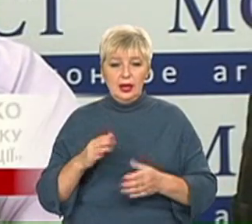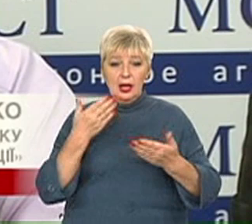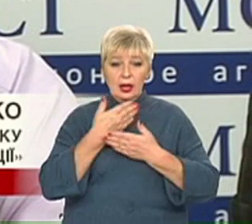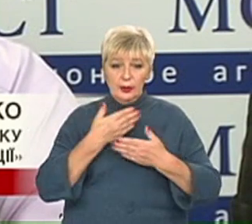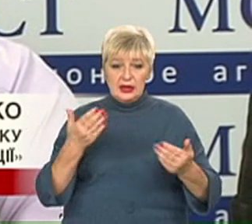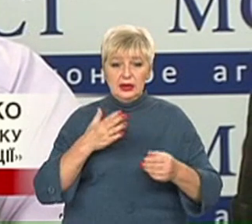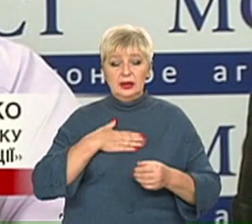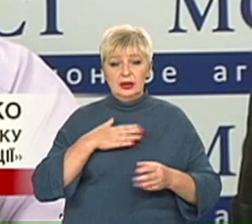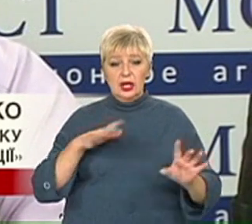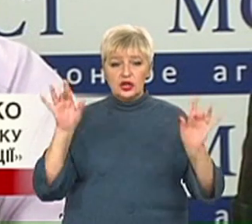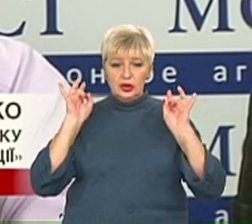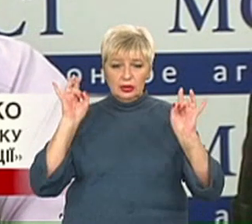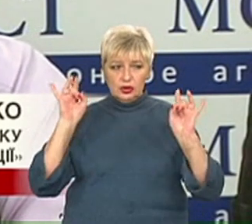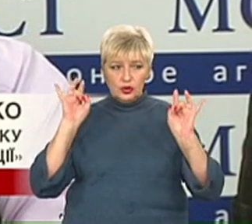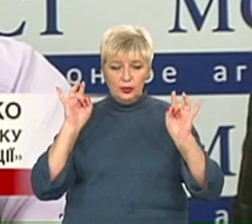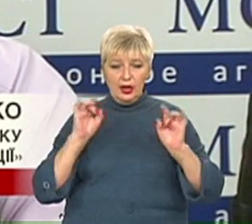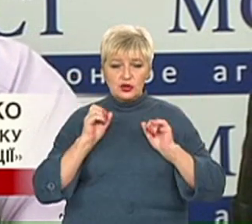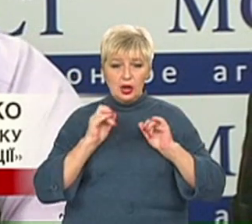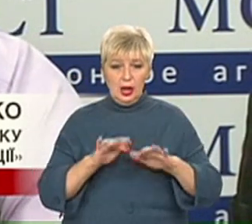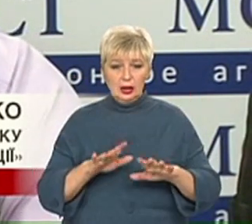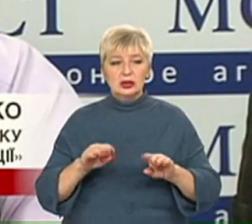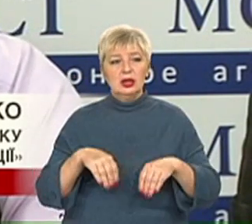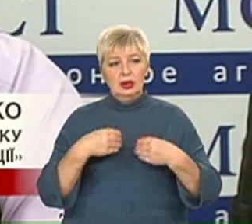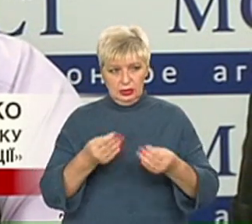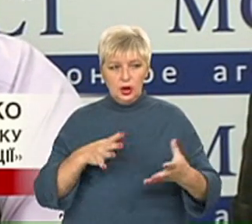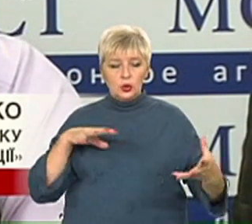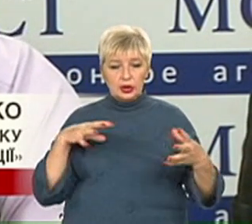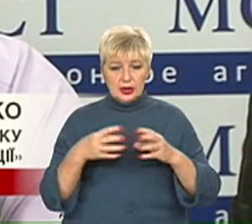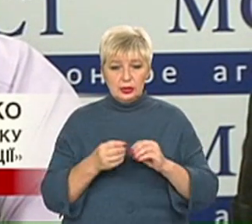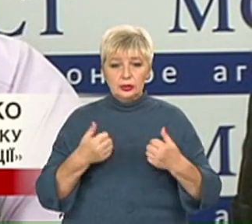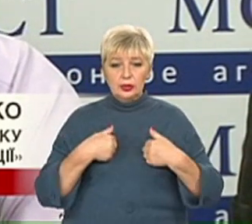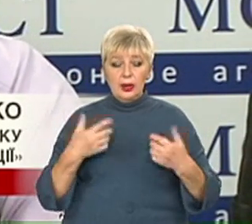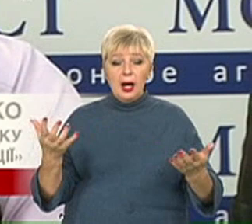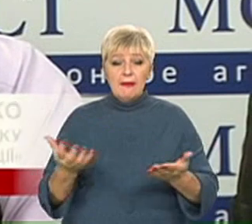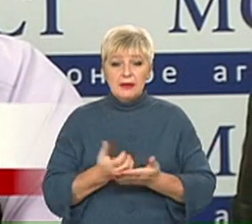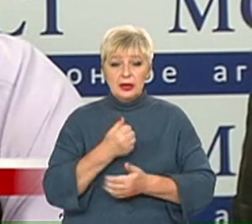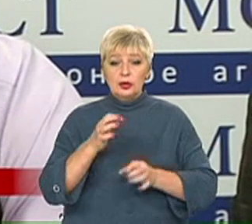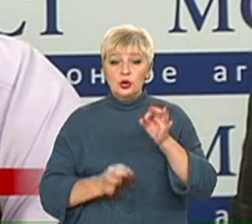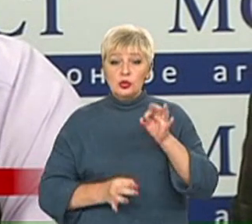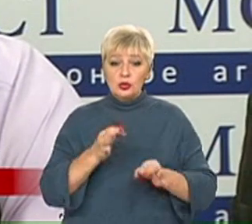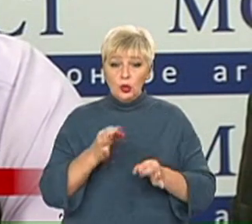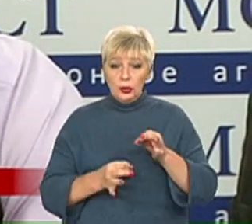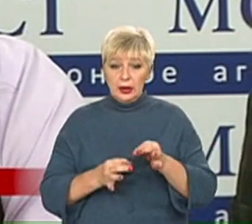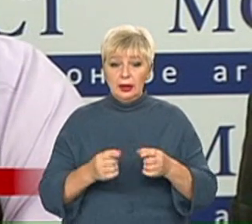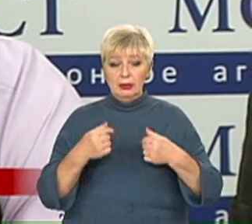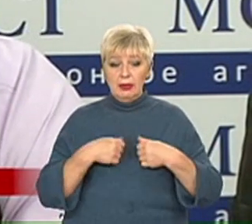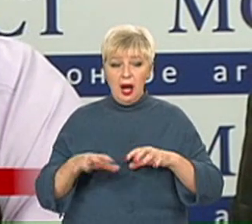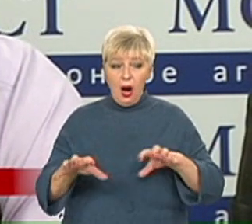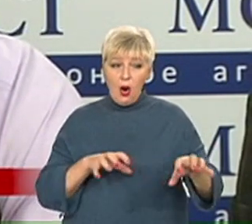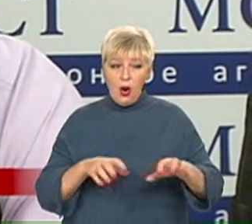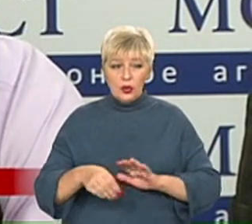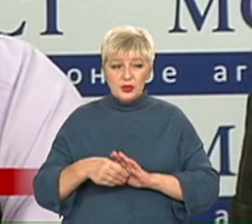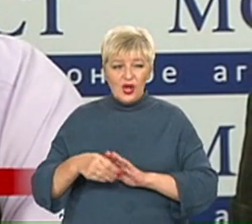Останні наші нашумівші акції дають результат. Ми виграємо суди, ми